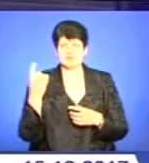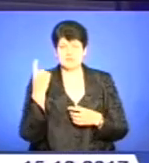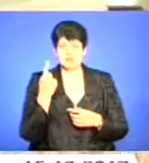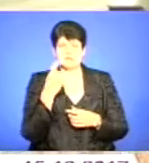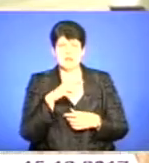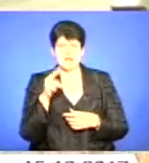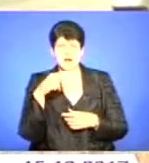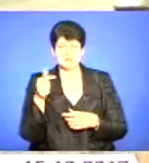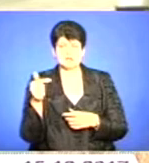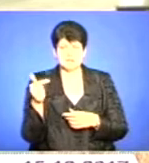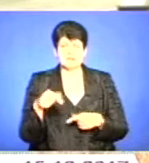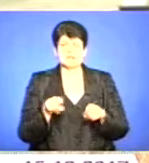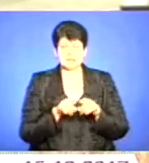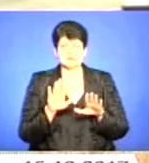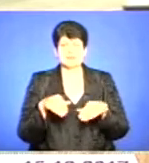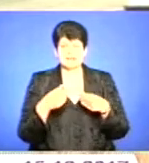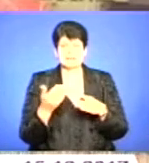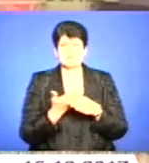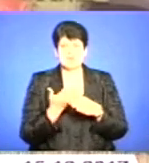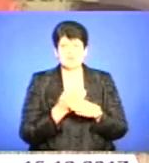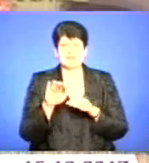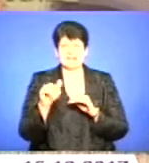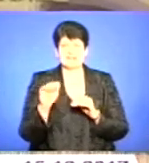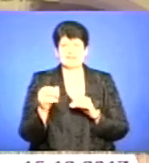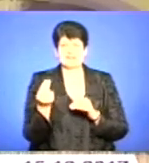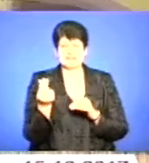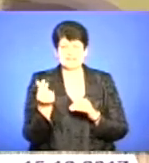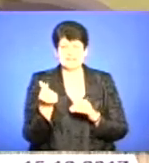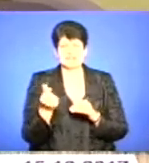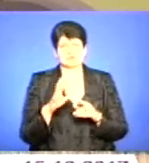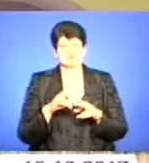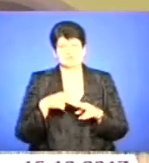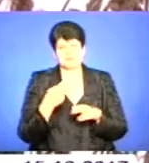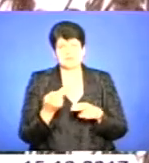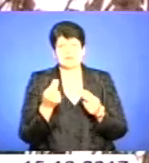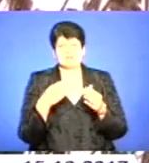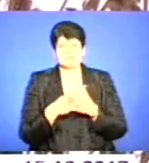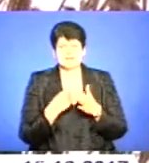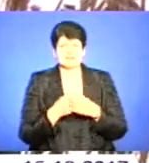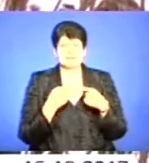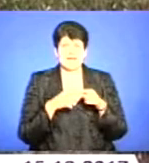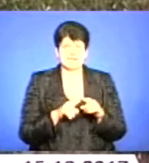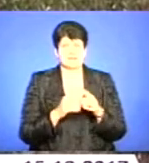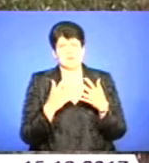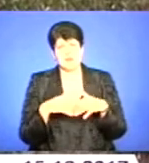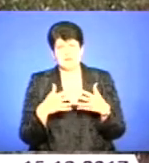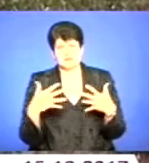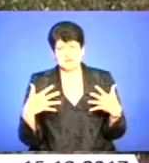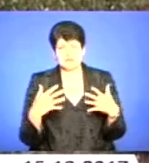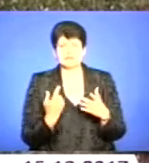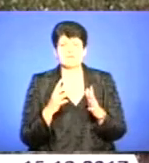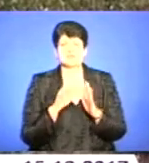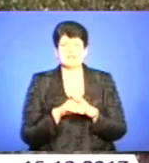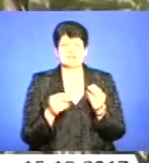Продовжать також надавати пільгові кредити, частково компенсовуватимуть вартість сільськогосподарської техніки та обладнання. Програма включає в себе